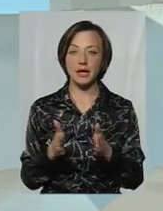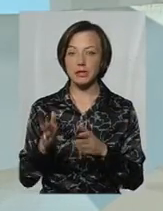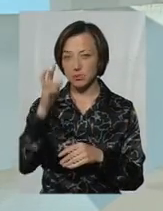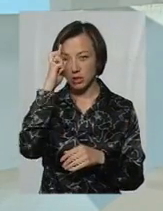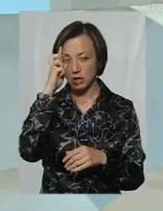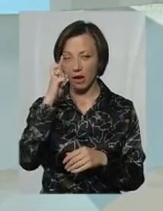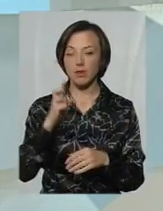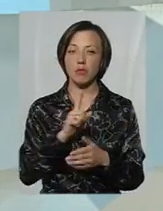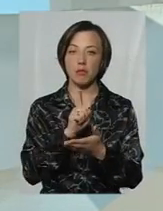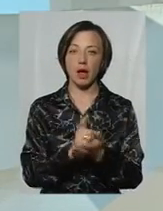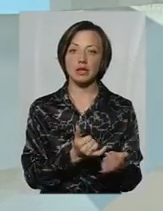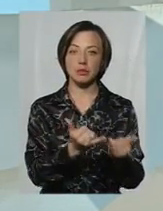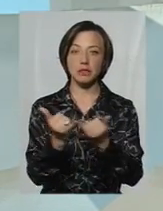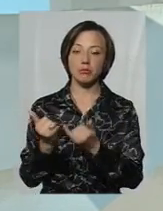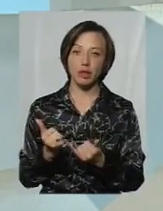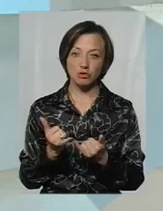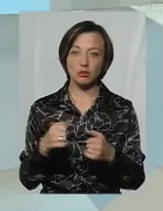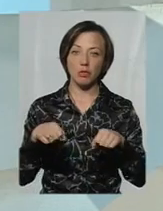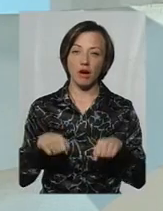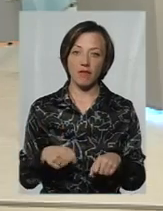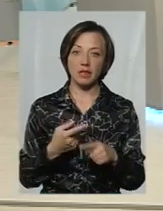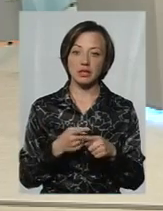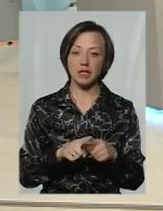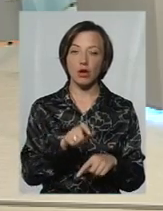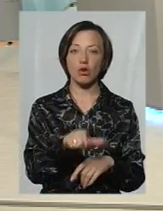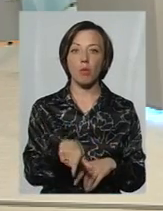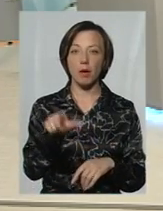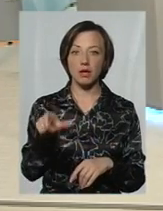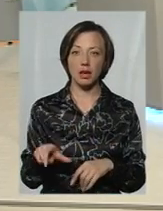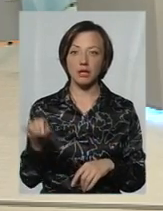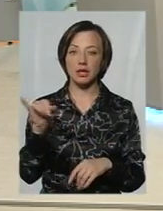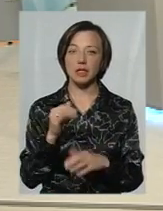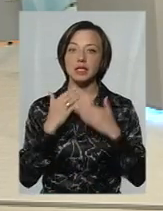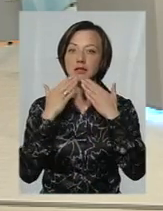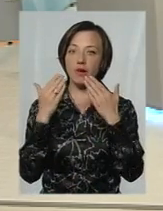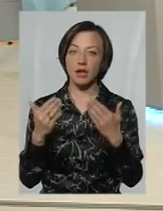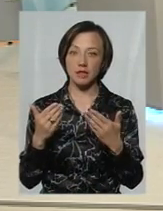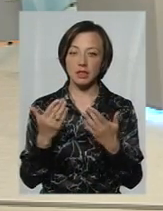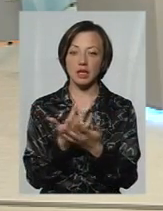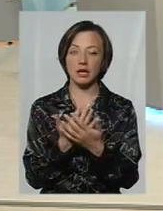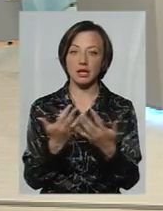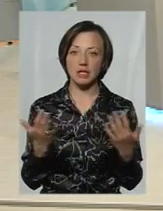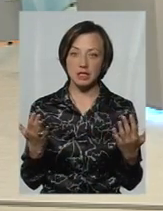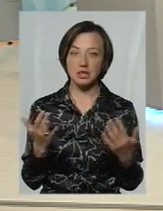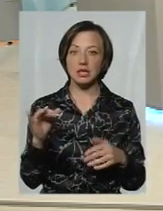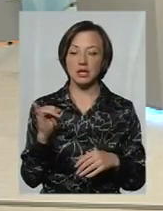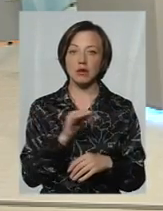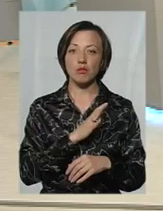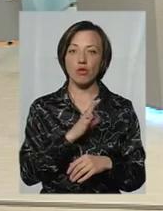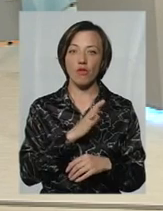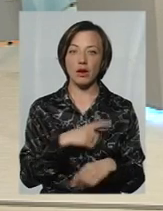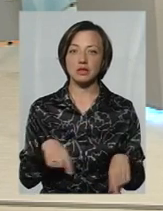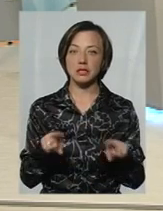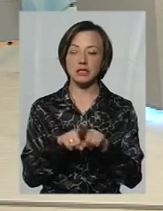державний апарат має забезпечити права цих громадян. І звернення достатньо різні. І бувають настільки